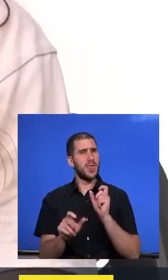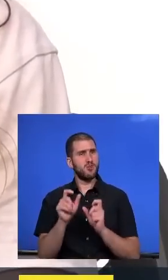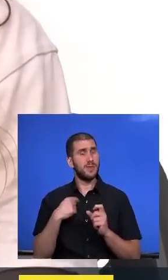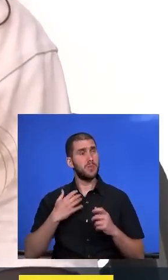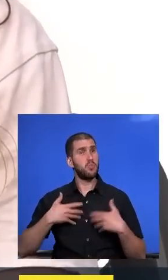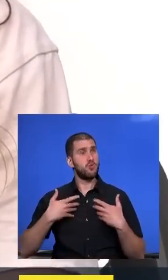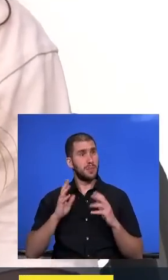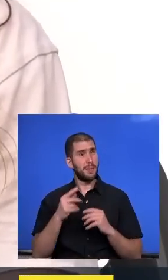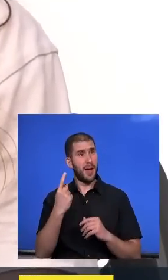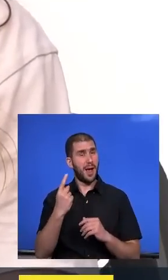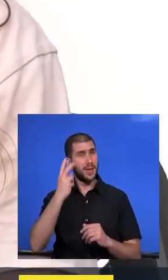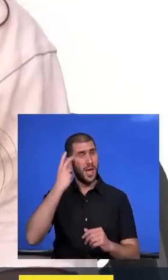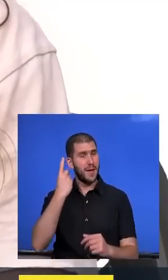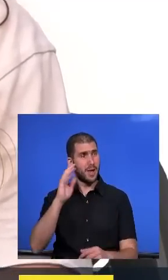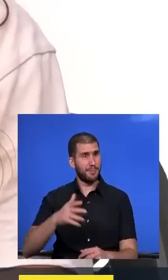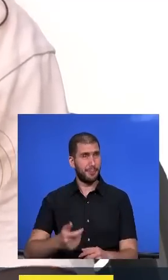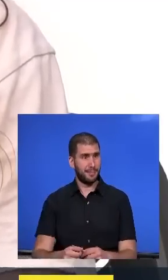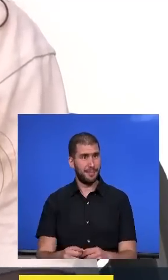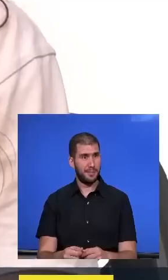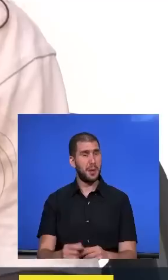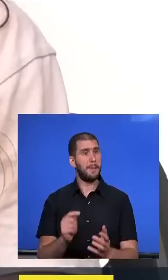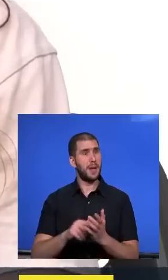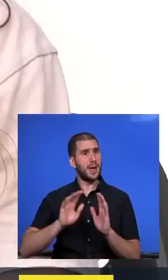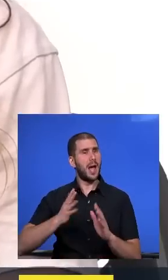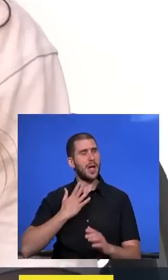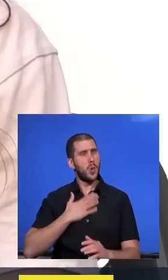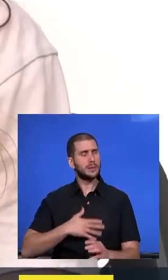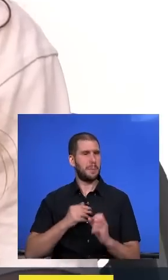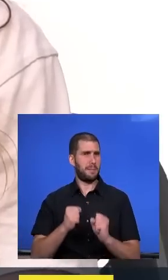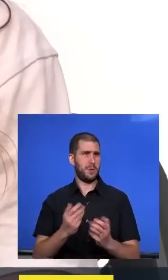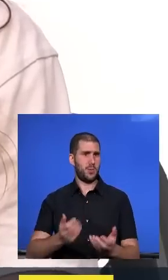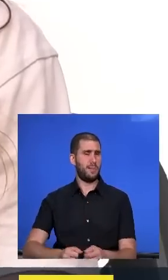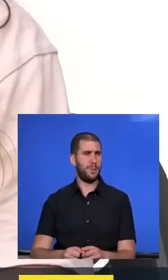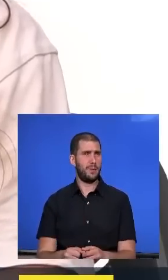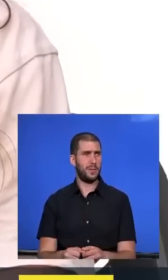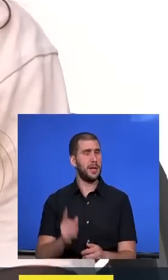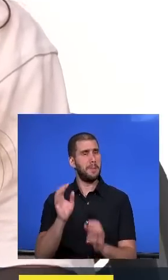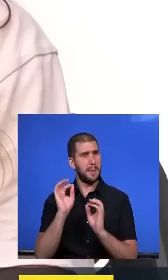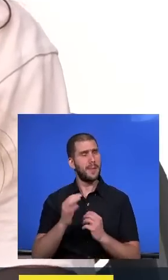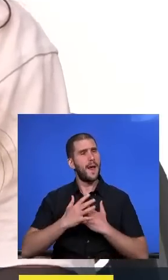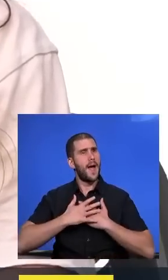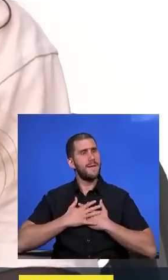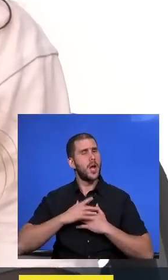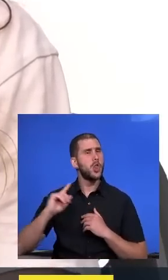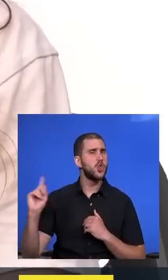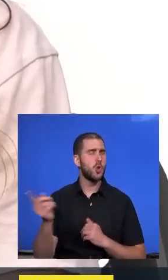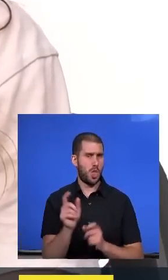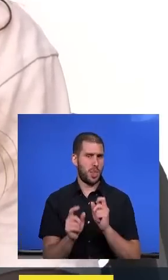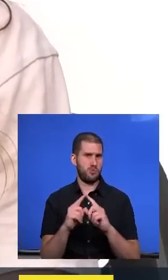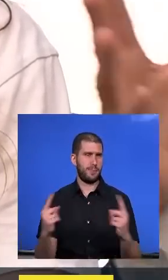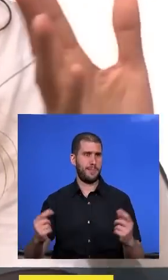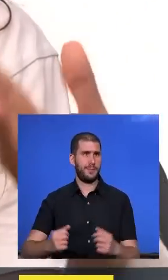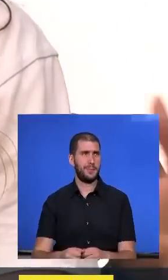that one of them was also an Arab, because that's how she would have wanted it. She certainly would have